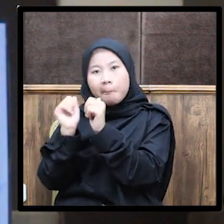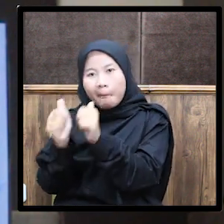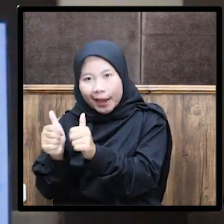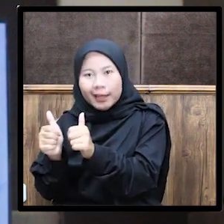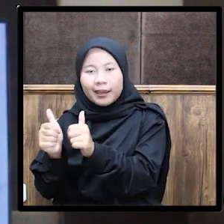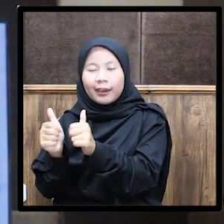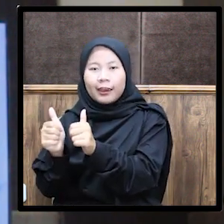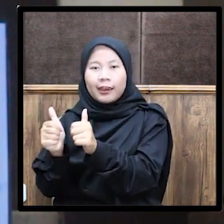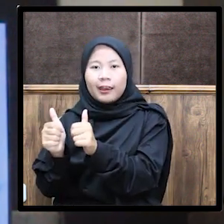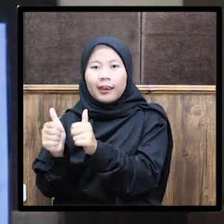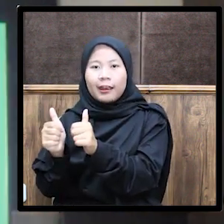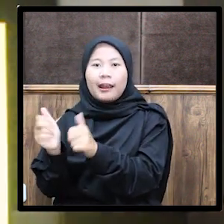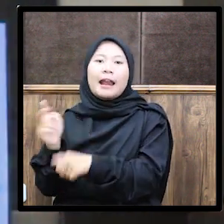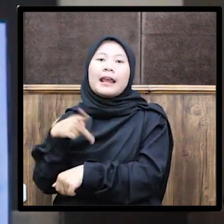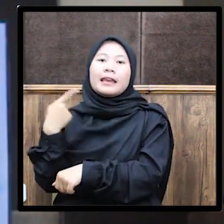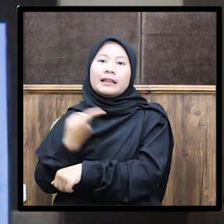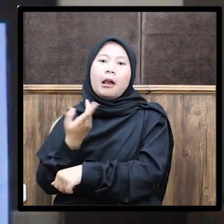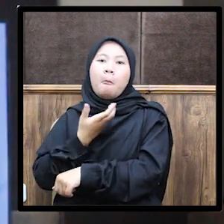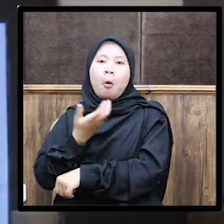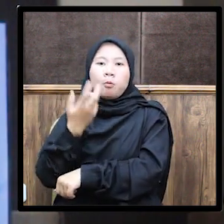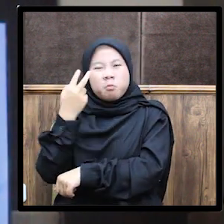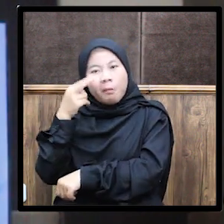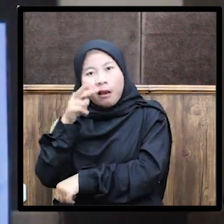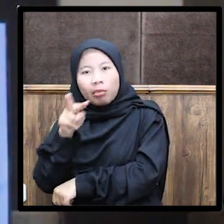mengawal kebijakan penyelenggaraan pemilu